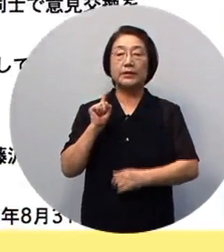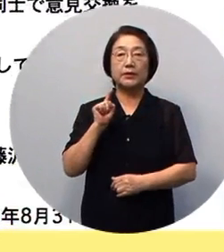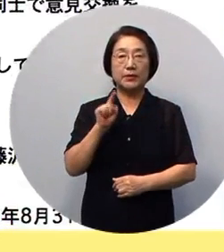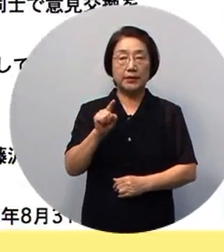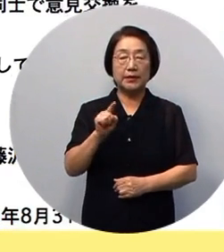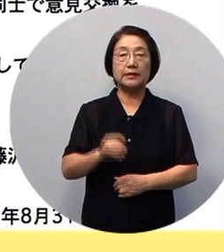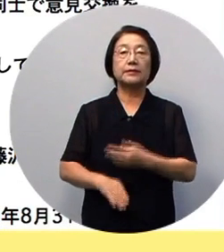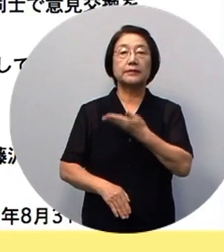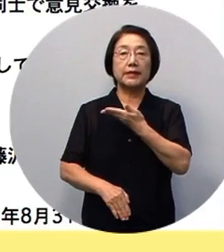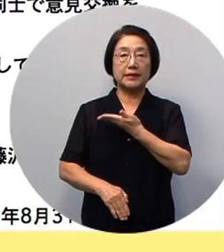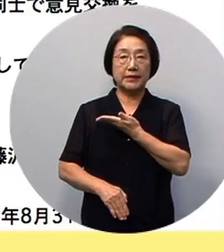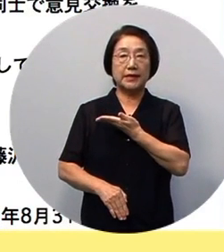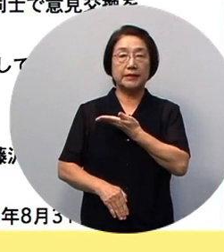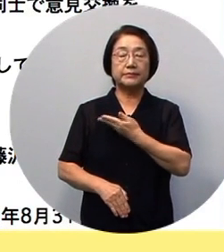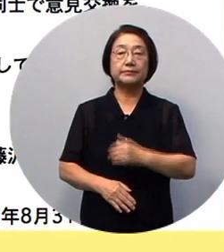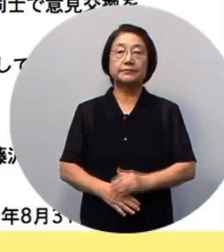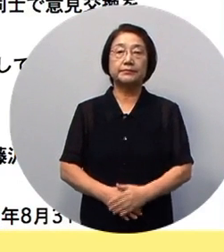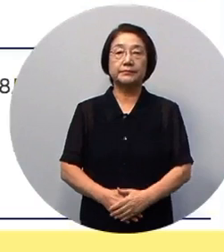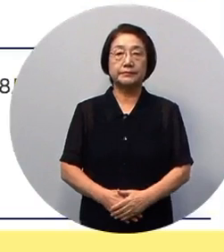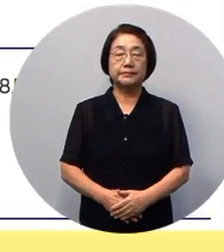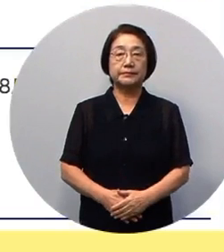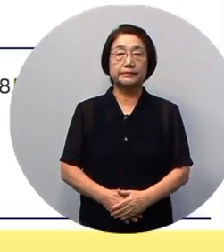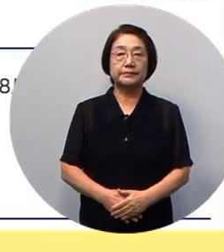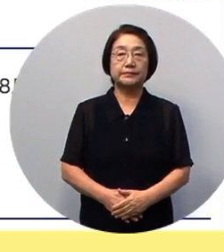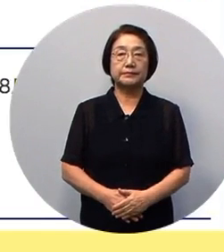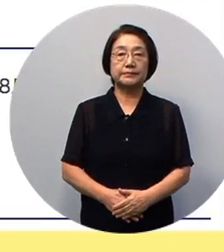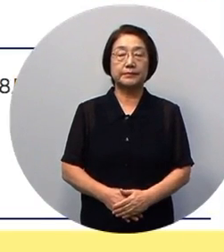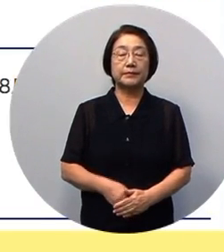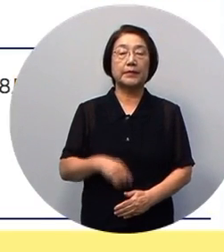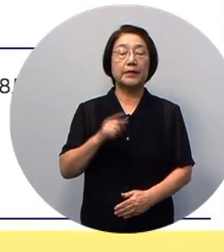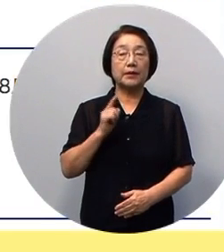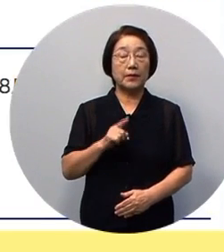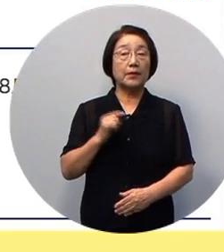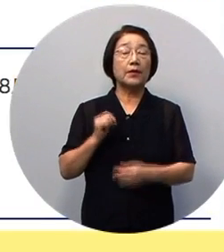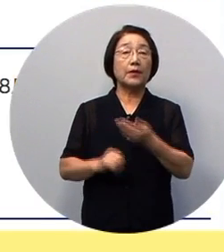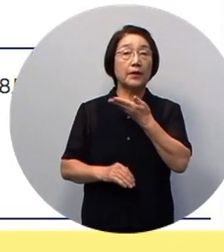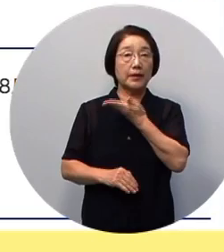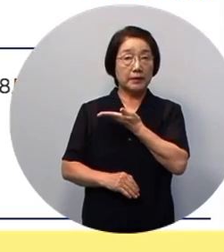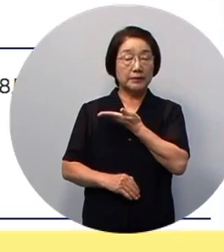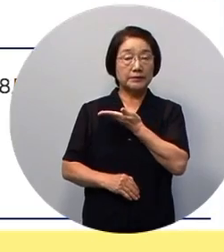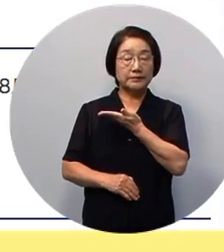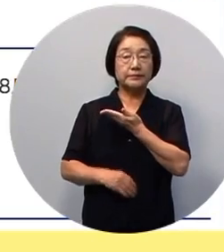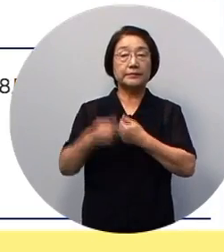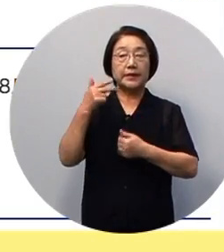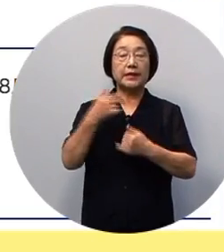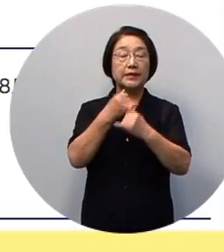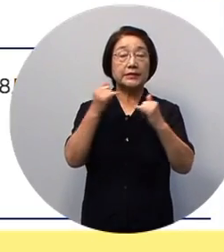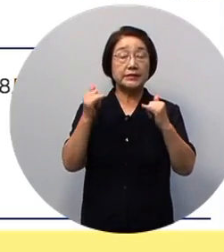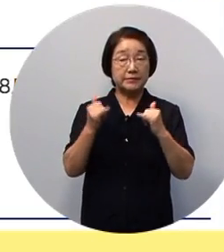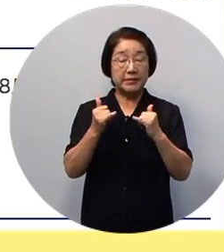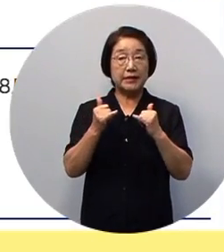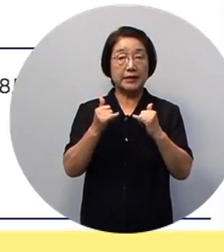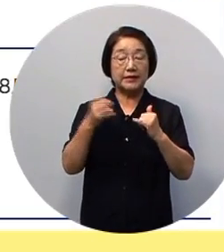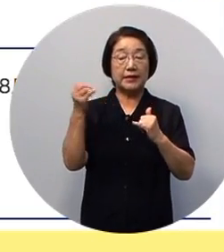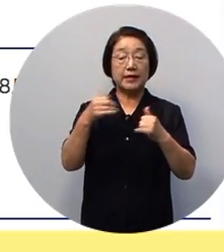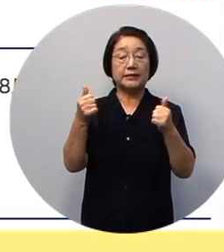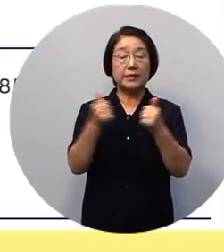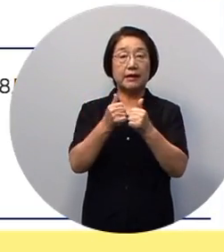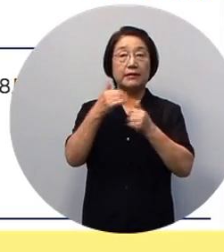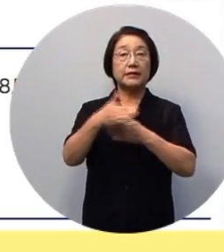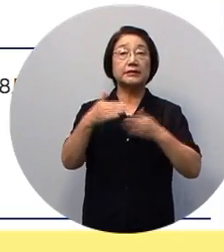クリックをお願いします。 こちらですね。 はい はい はい、これが実際のですね、市民電子会議室、愛称がコミュット藤沢